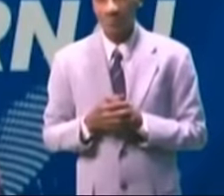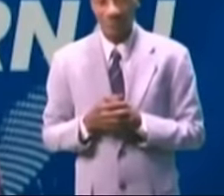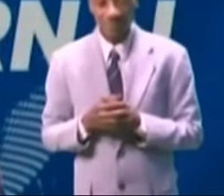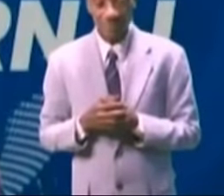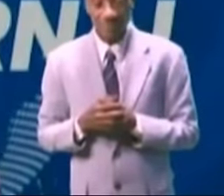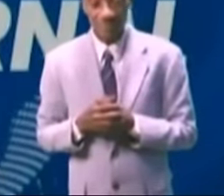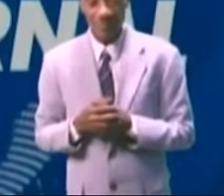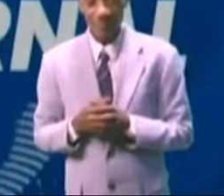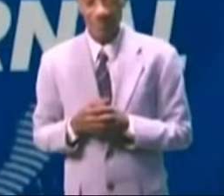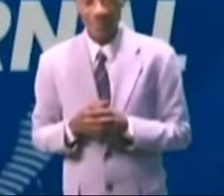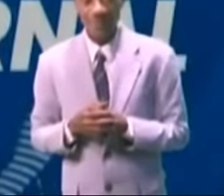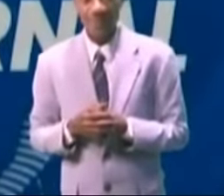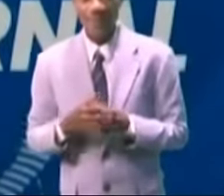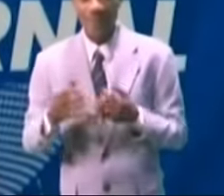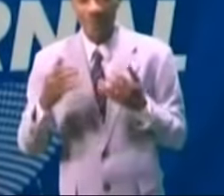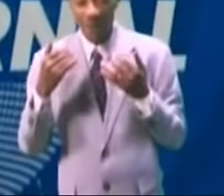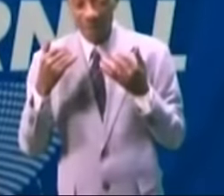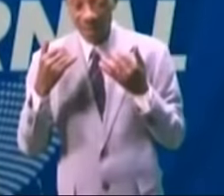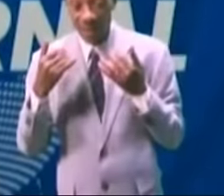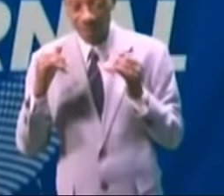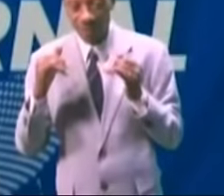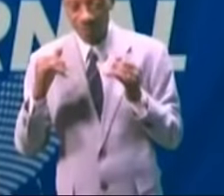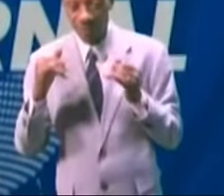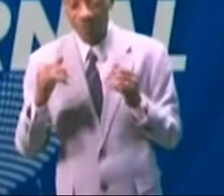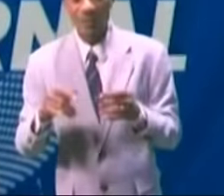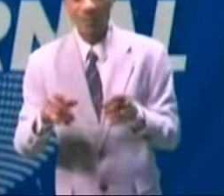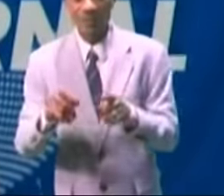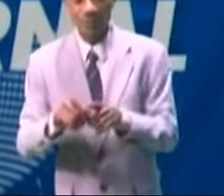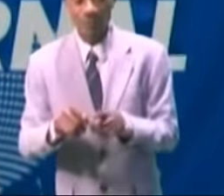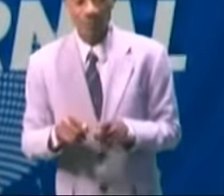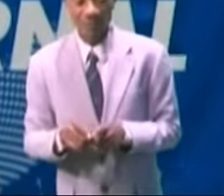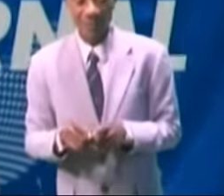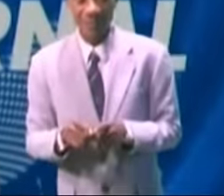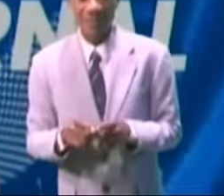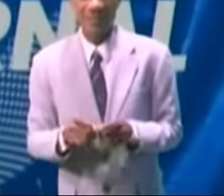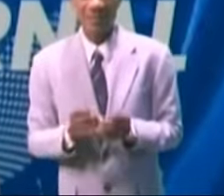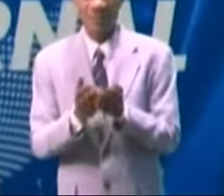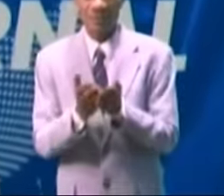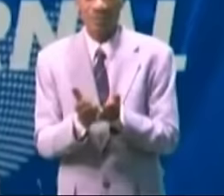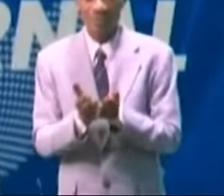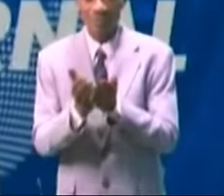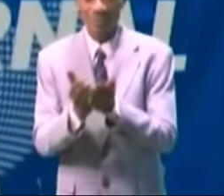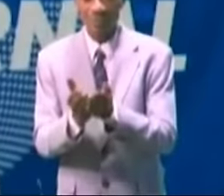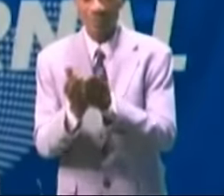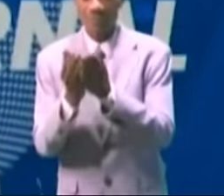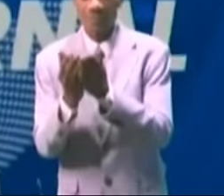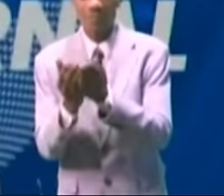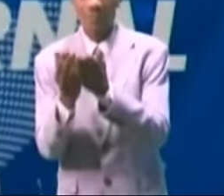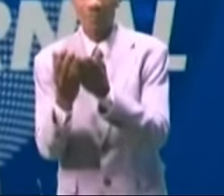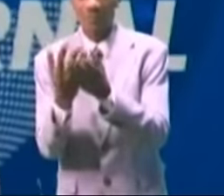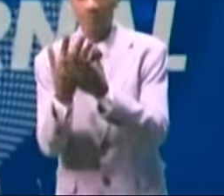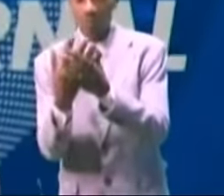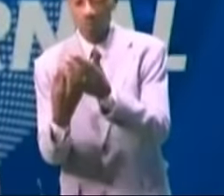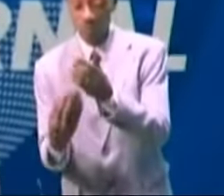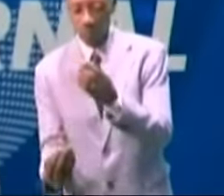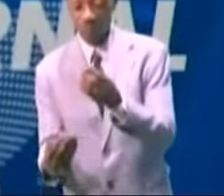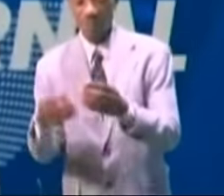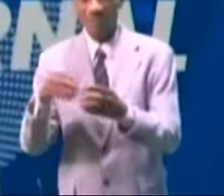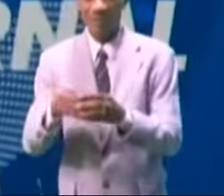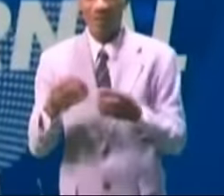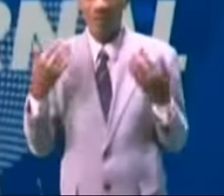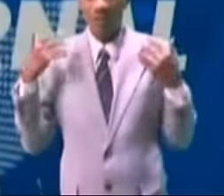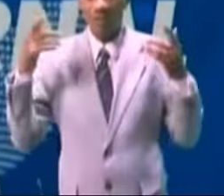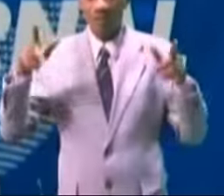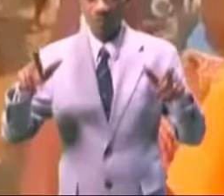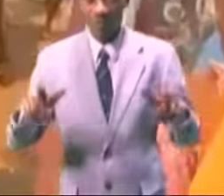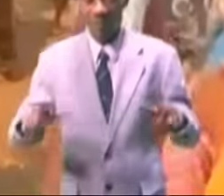Dans l'actualité, c'est aussi ce naufrage qui s'est produit sur les lacs Maïndombe. Le bilan fait état de plusieurs morts.